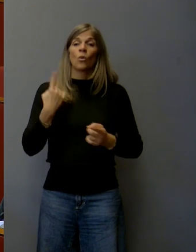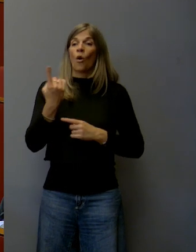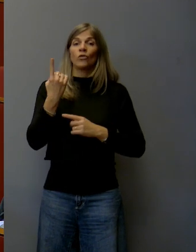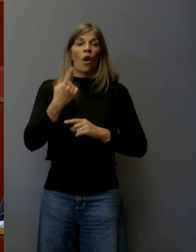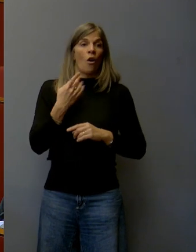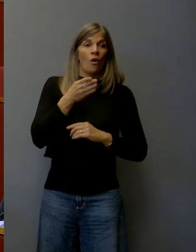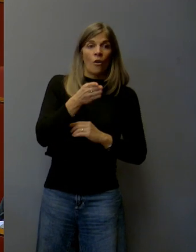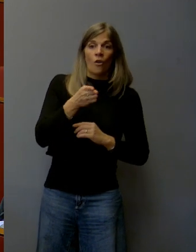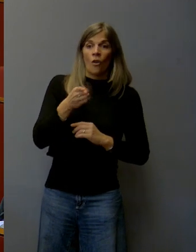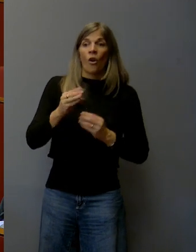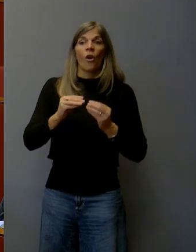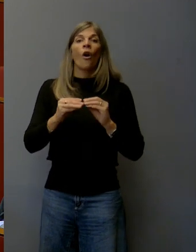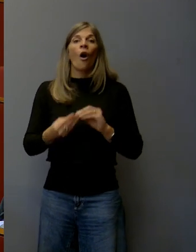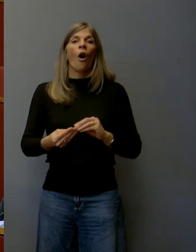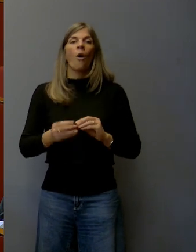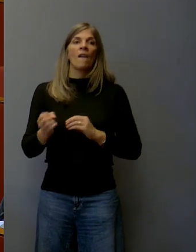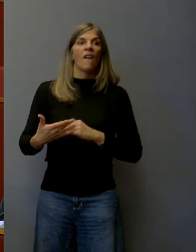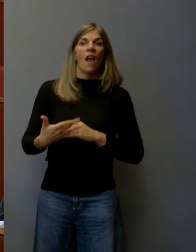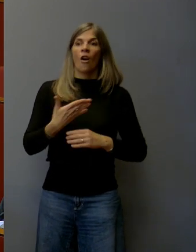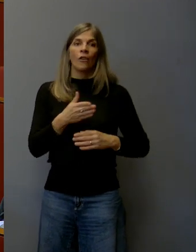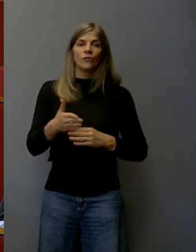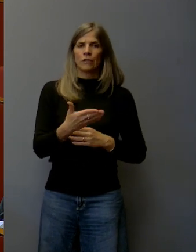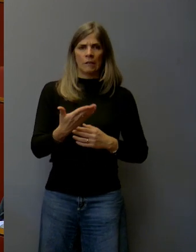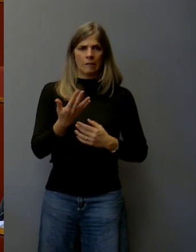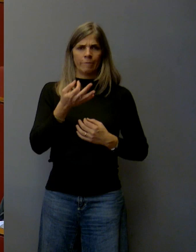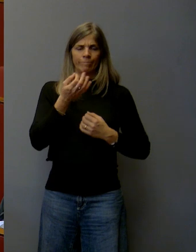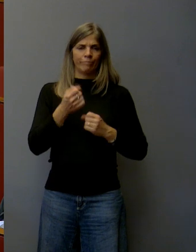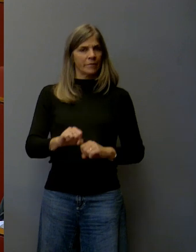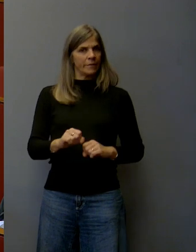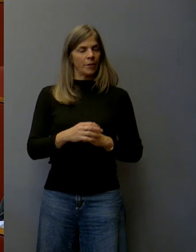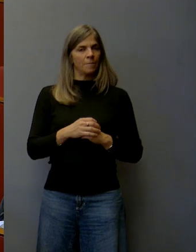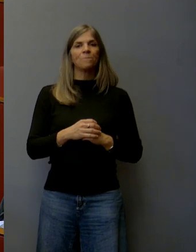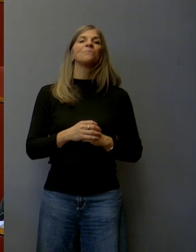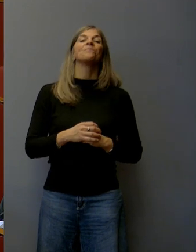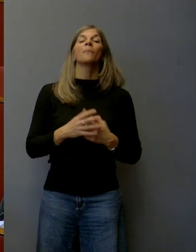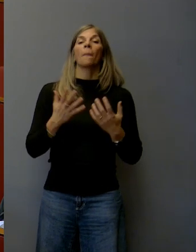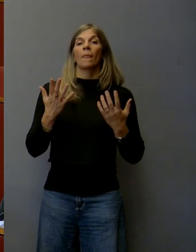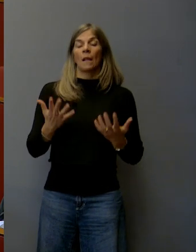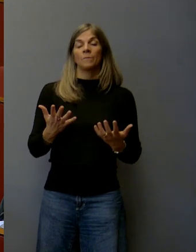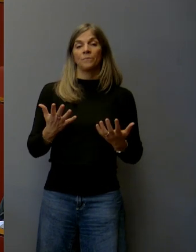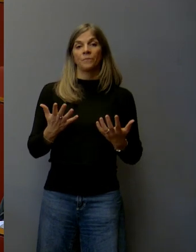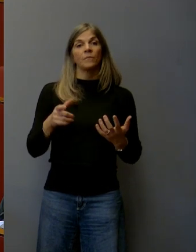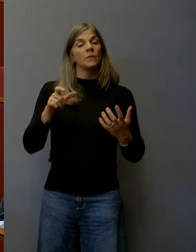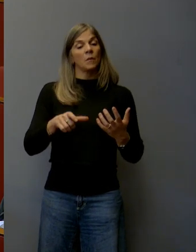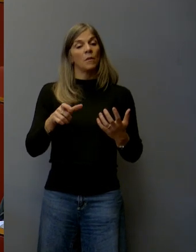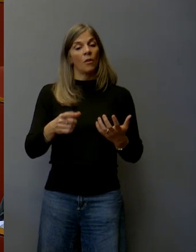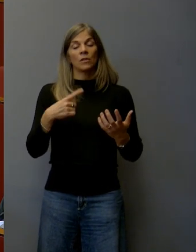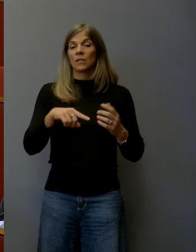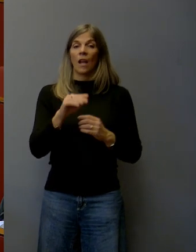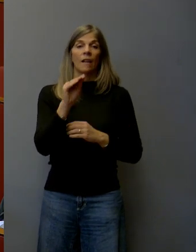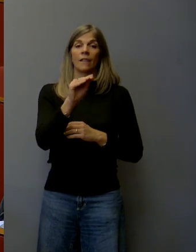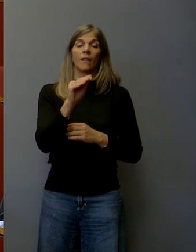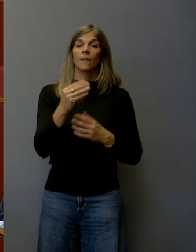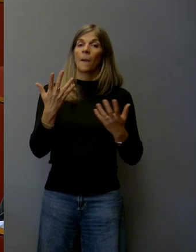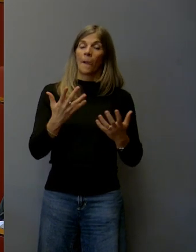dove devono arrivare velocemente e bene e allora è ovvia che è ovvio che la richiesta Non può essere che